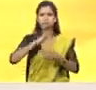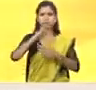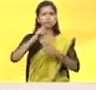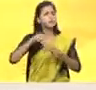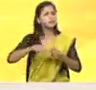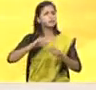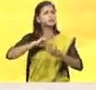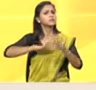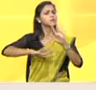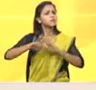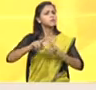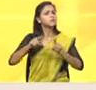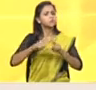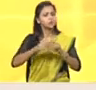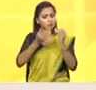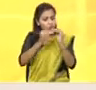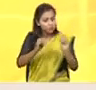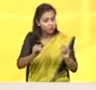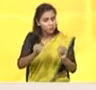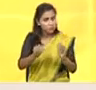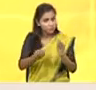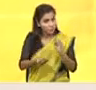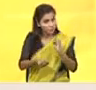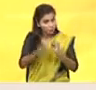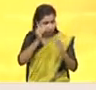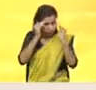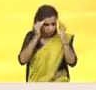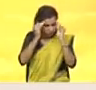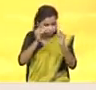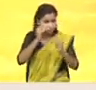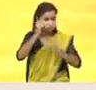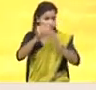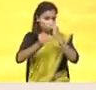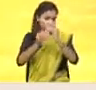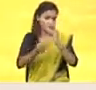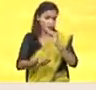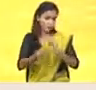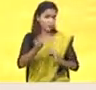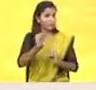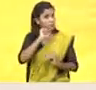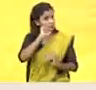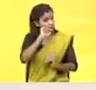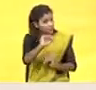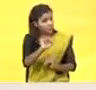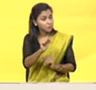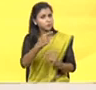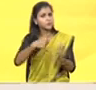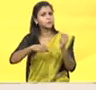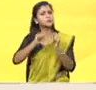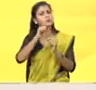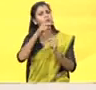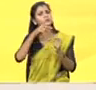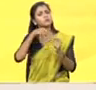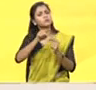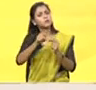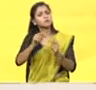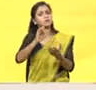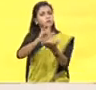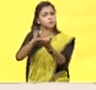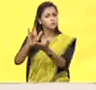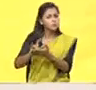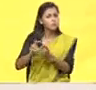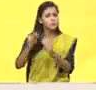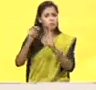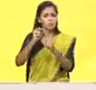के संतुलित विकास पर फोकस किया गया है। आपको भी अपने क्षेत्र में पोषण के